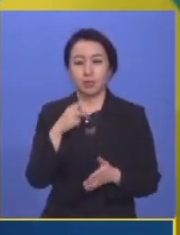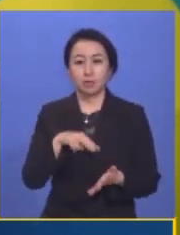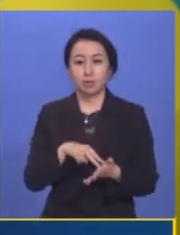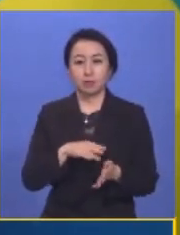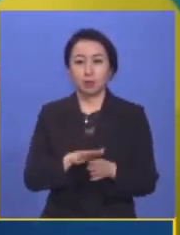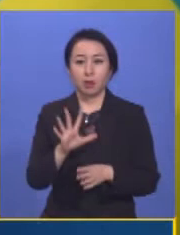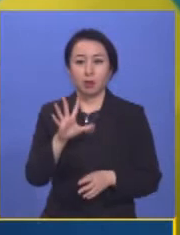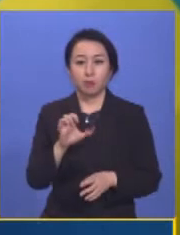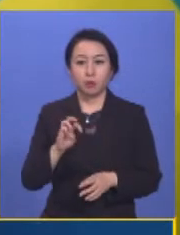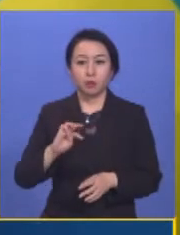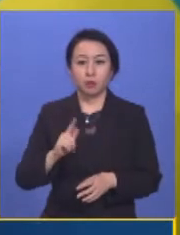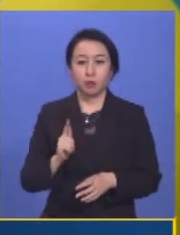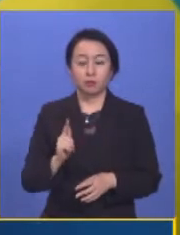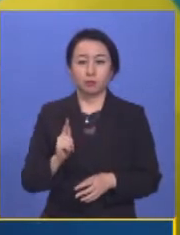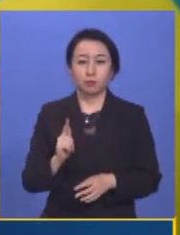реализации уже 500 тенге.